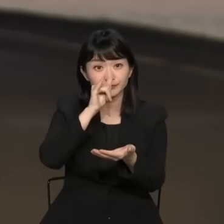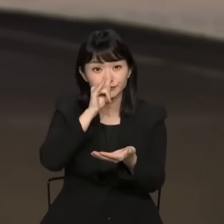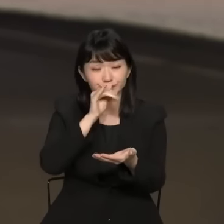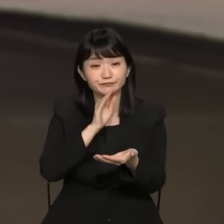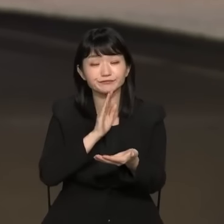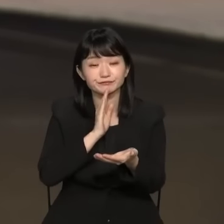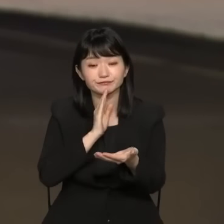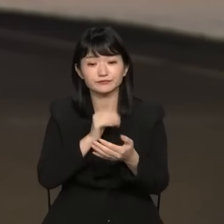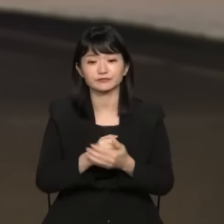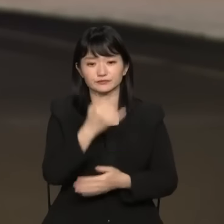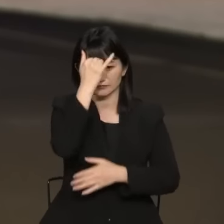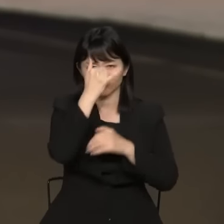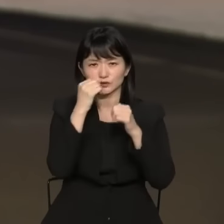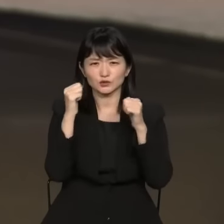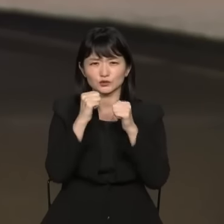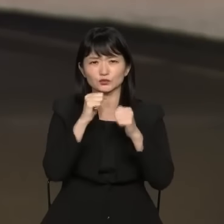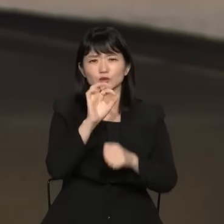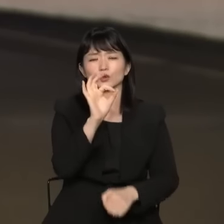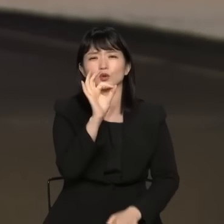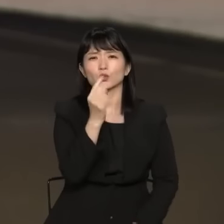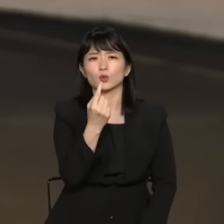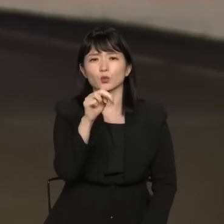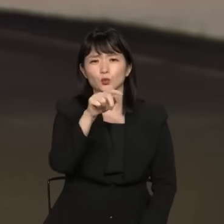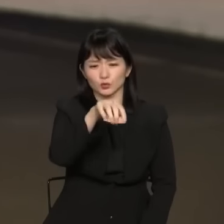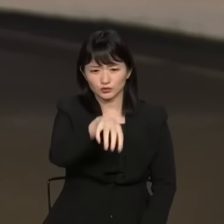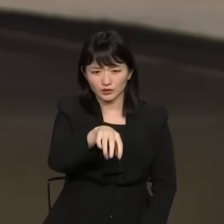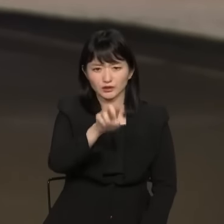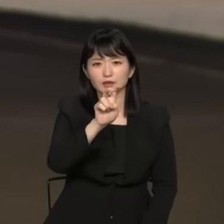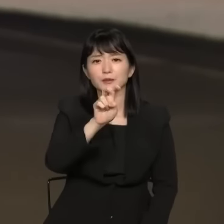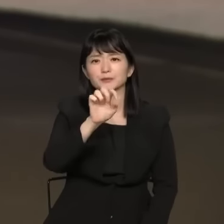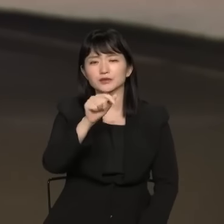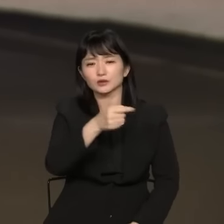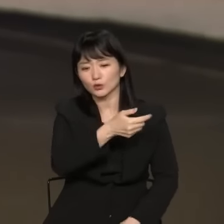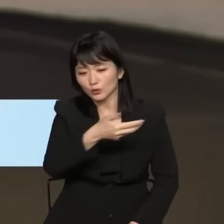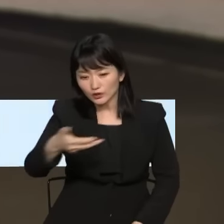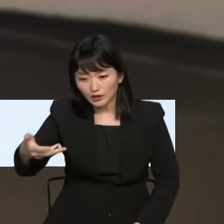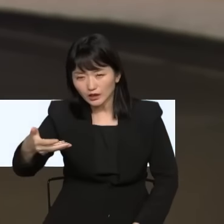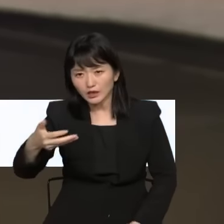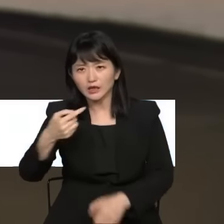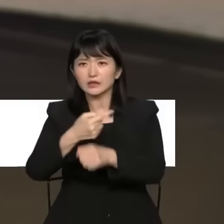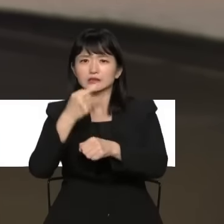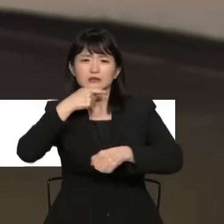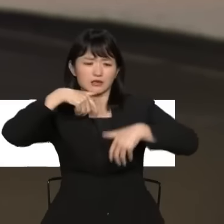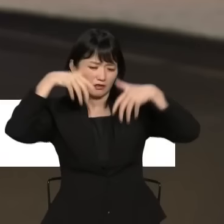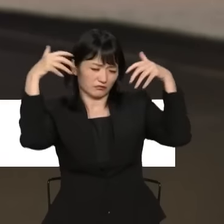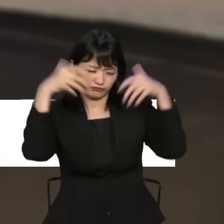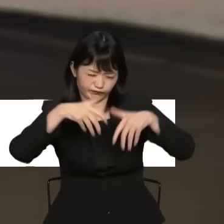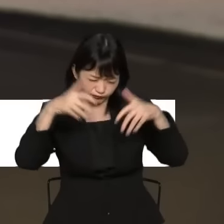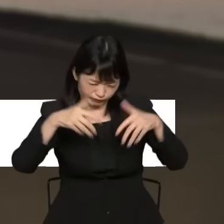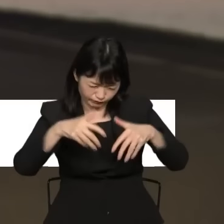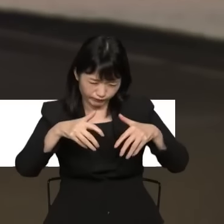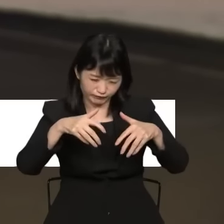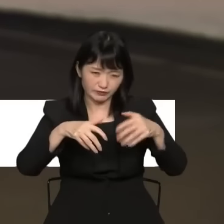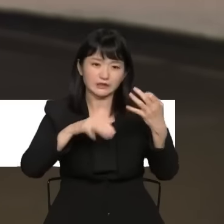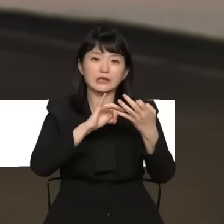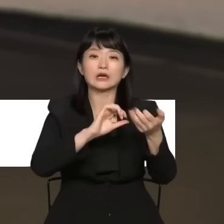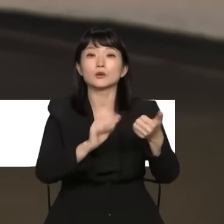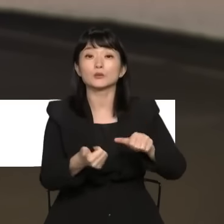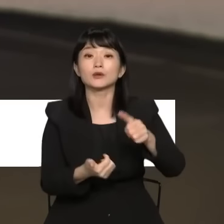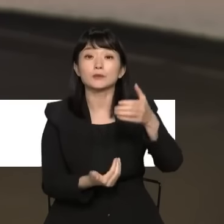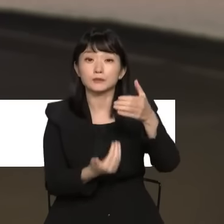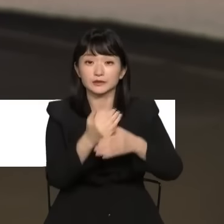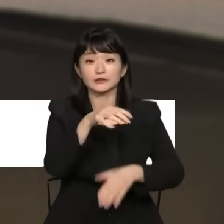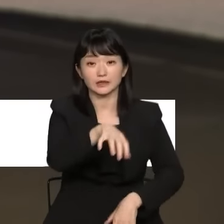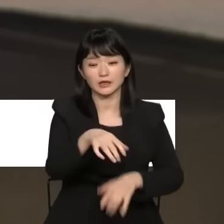네, 저는 충북 오송 미호강변에 나와 있습니다. 지난해 집중호우 때 14명이 사망했던 참사가 발생했던